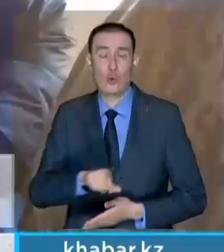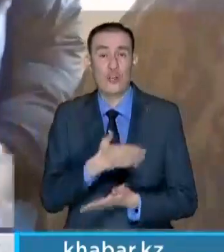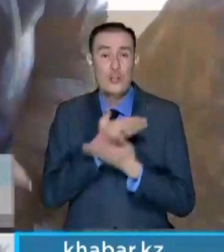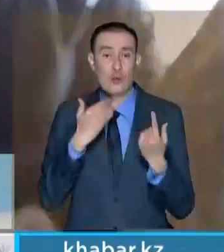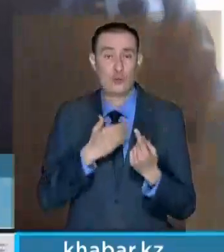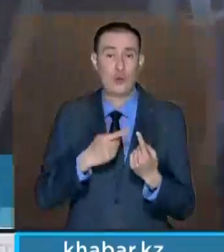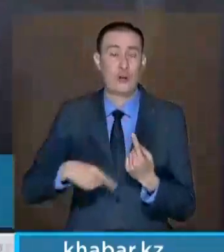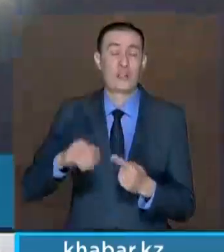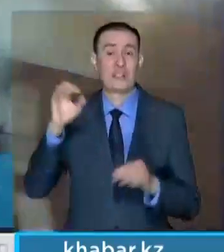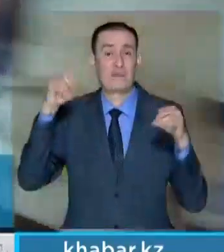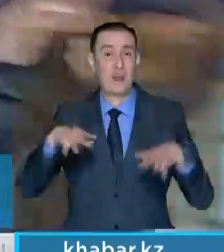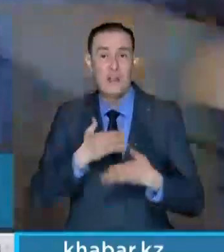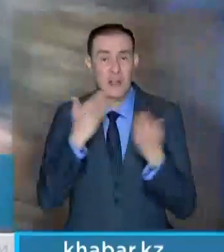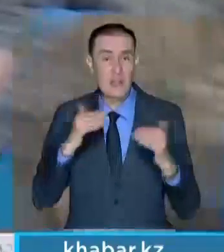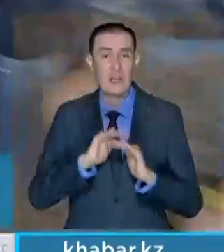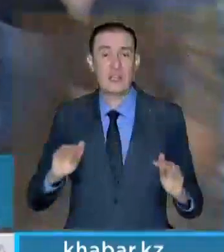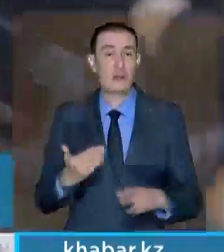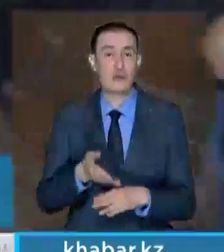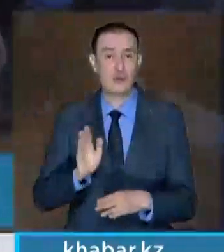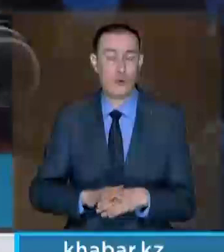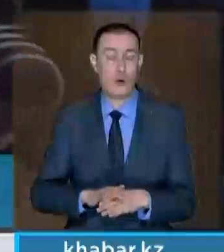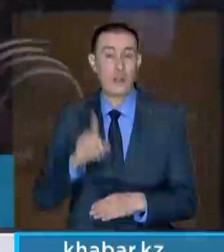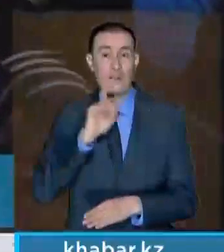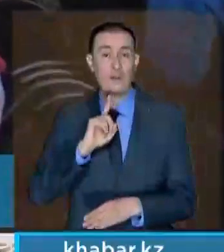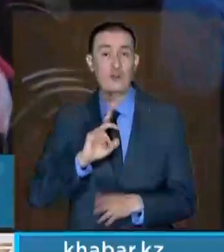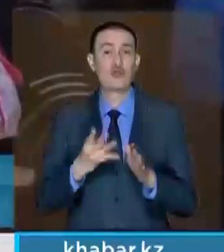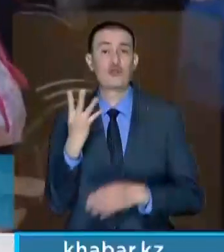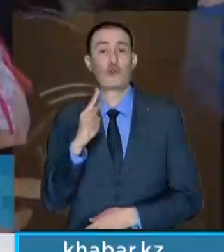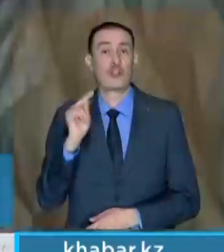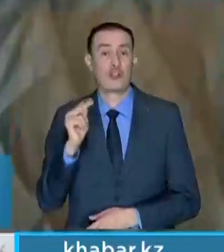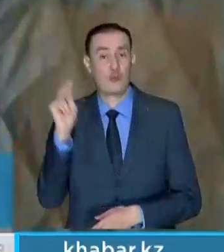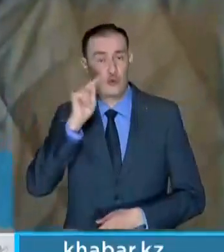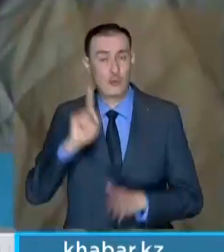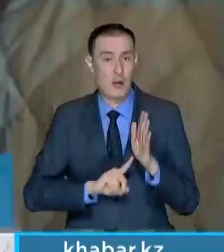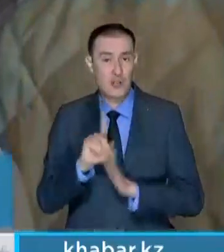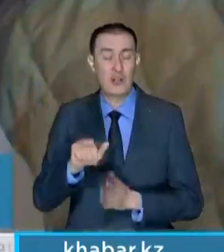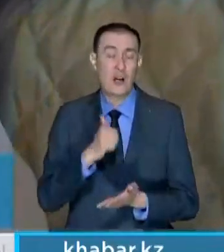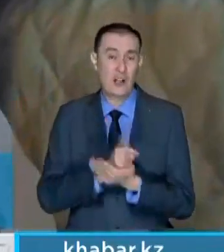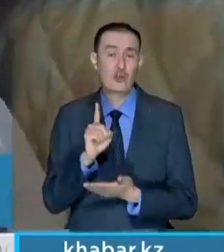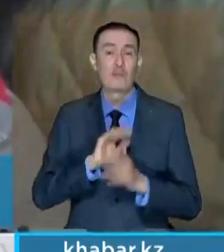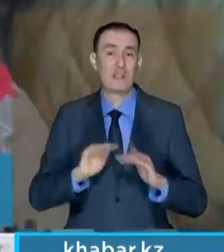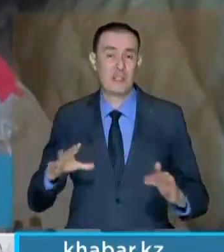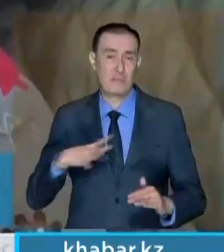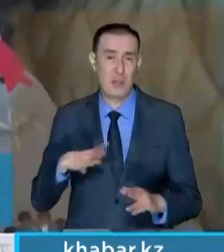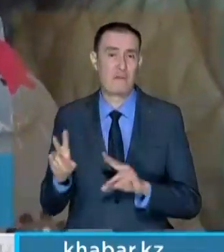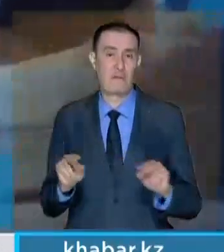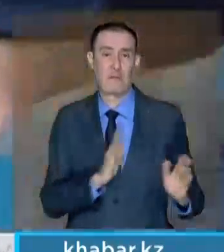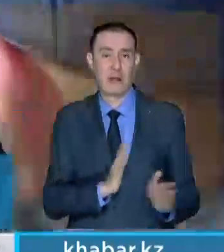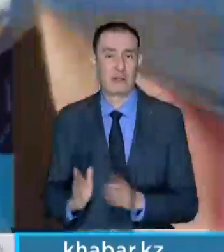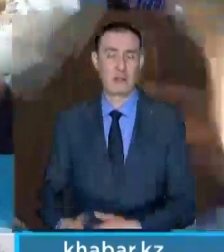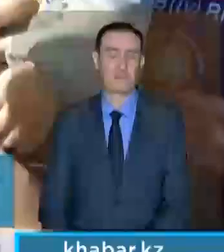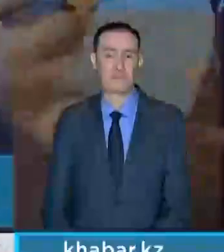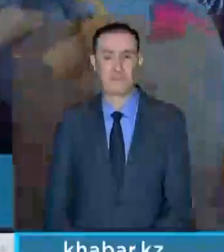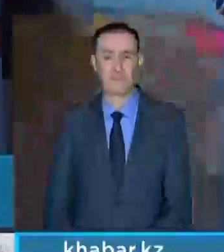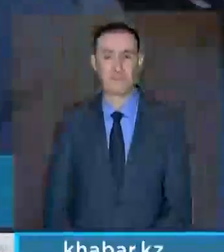миром света нет детям тяжело тем более четвёртая четверть началась Главное чтобы с детьми всё всё было в